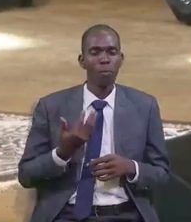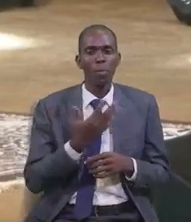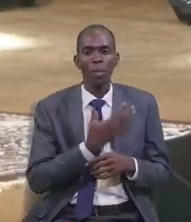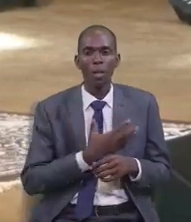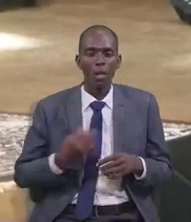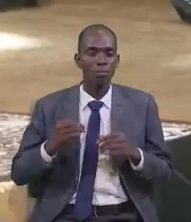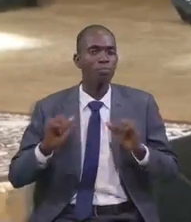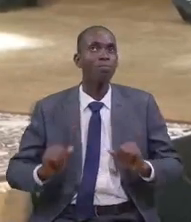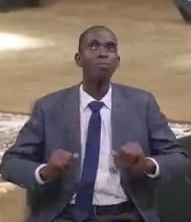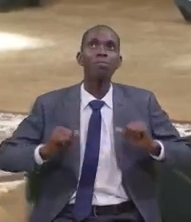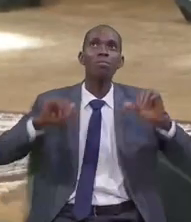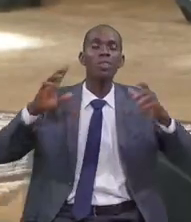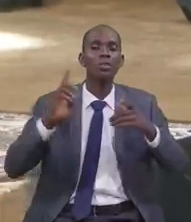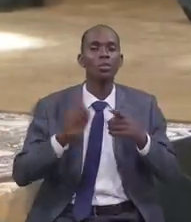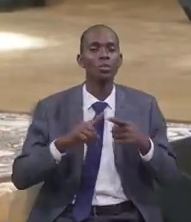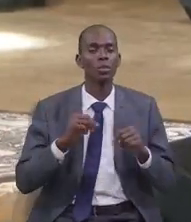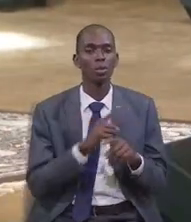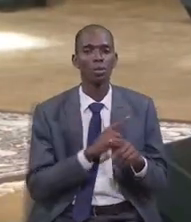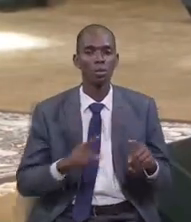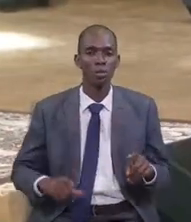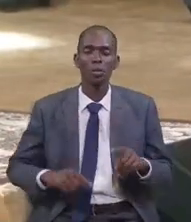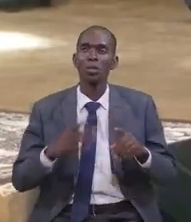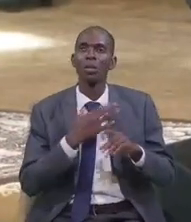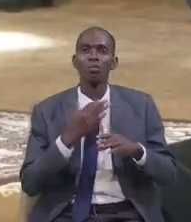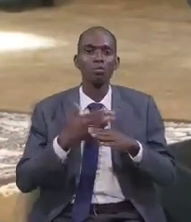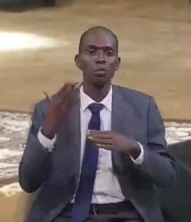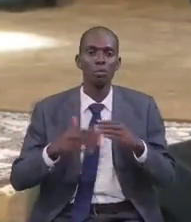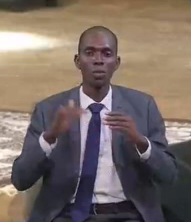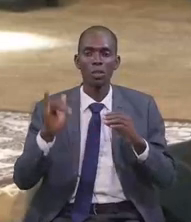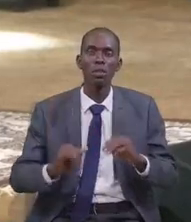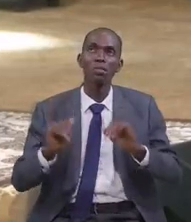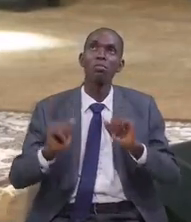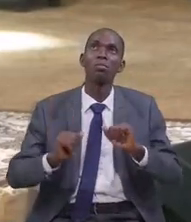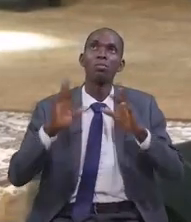pour Dieu, se consacrer totalement à Dieu.